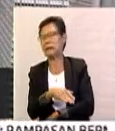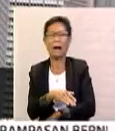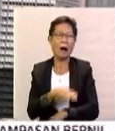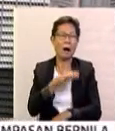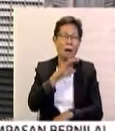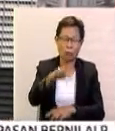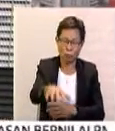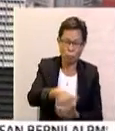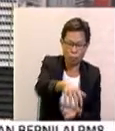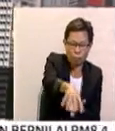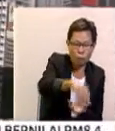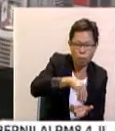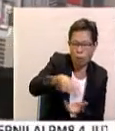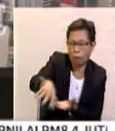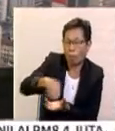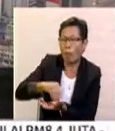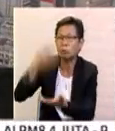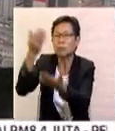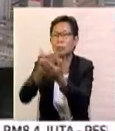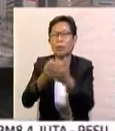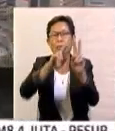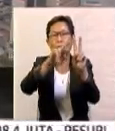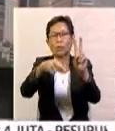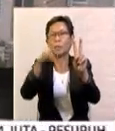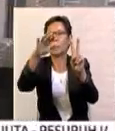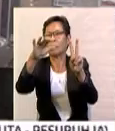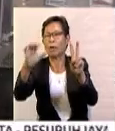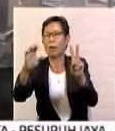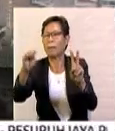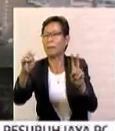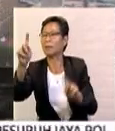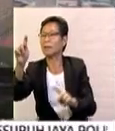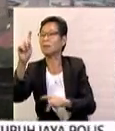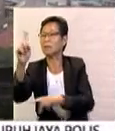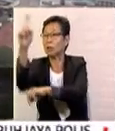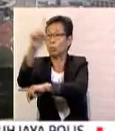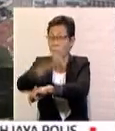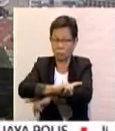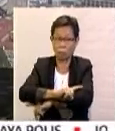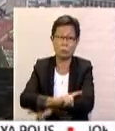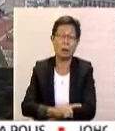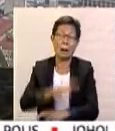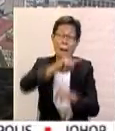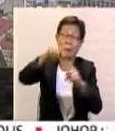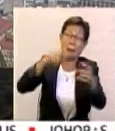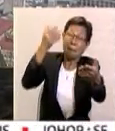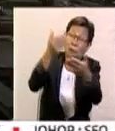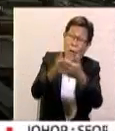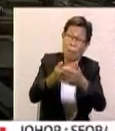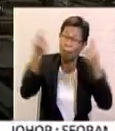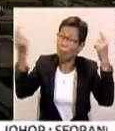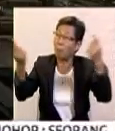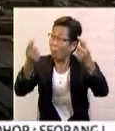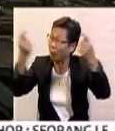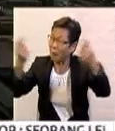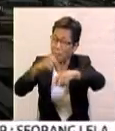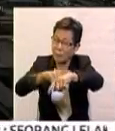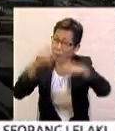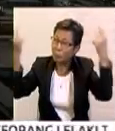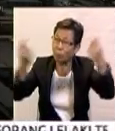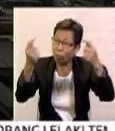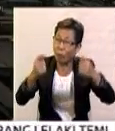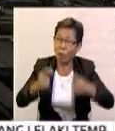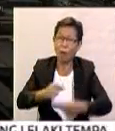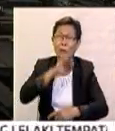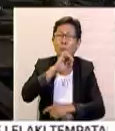sisa pepejal di Kuala Lumpur mencecah 2,500 metrik tan sehari. Malah apabila menjelang musim perayaan, kutipan ini